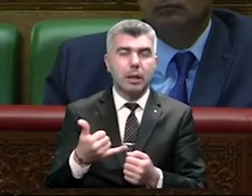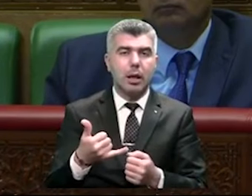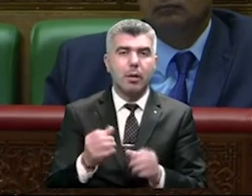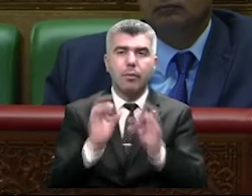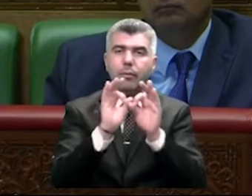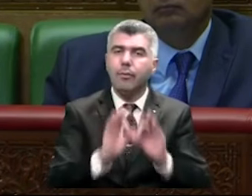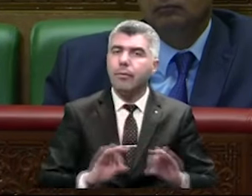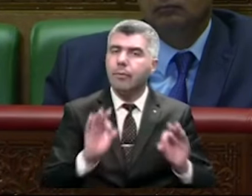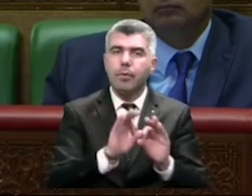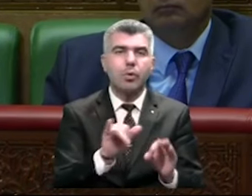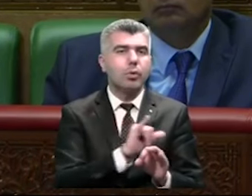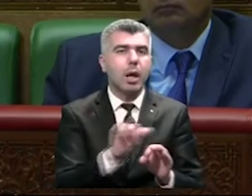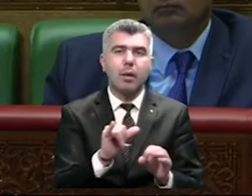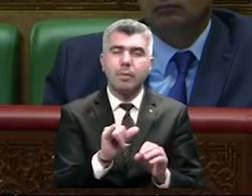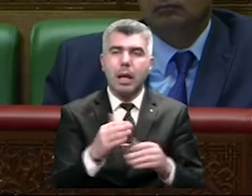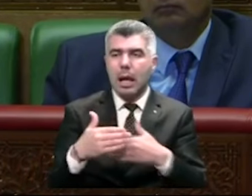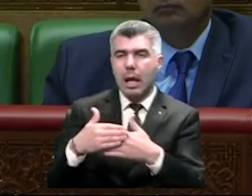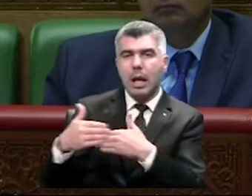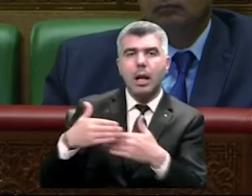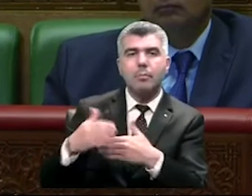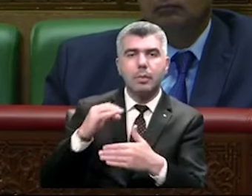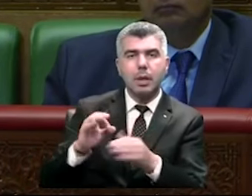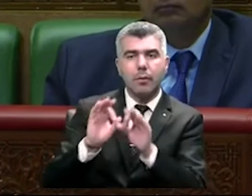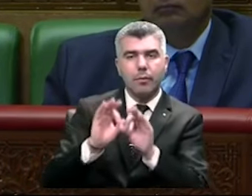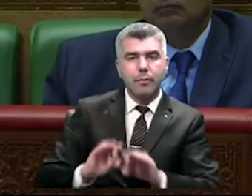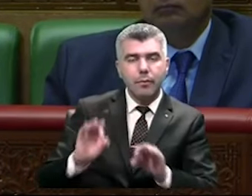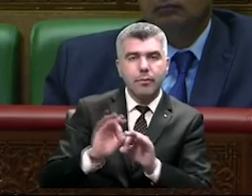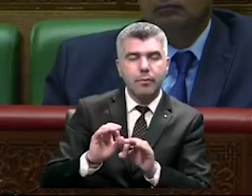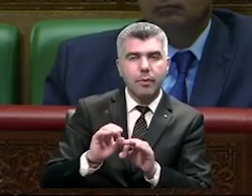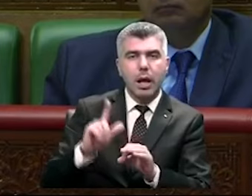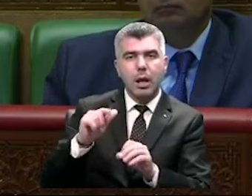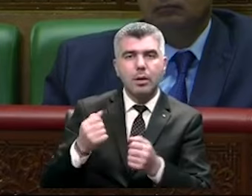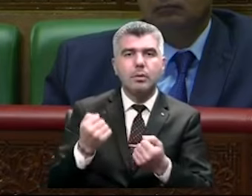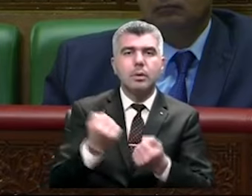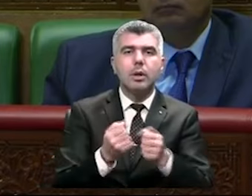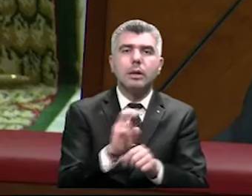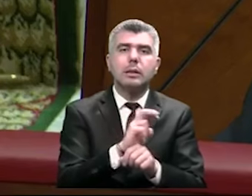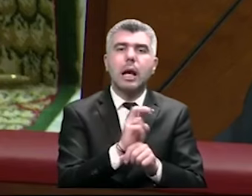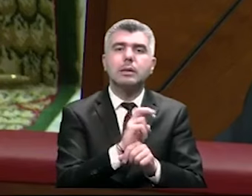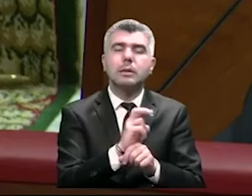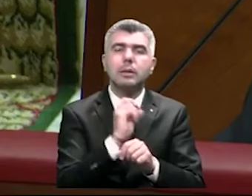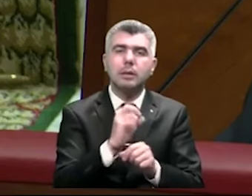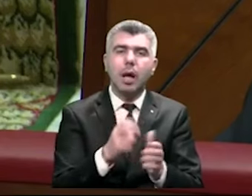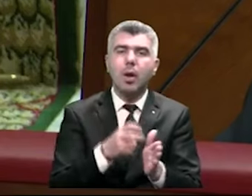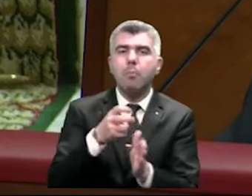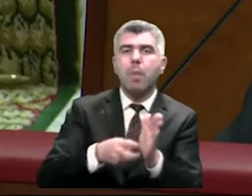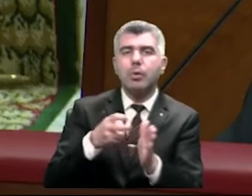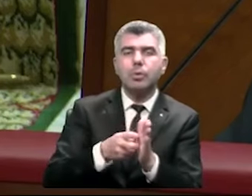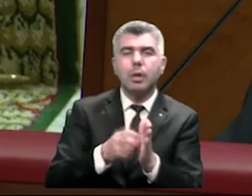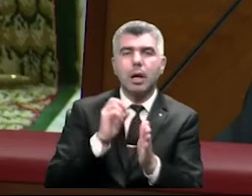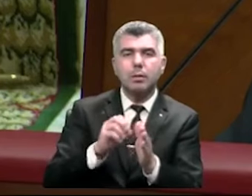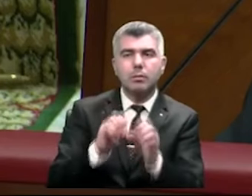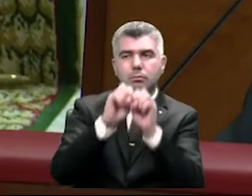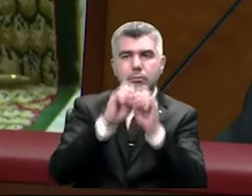لشبكه نقل متطوره تربطه بهته المدن اللهم عددا قليلا من سيارات الاجره وخطا سككي يتيما لا يغطي